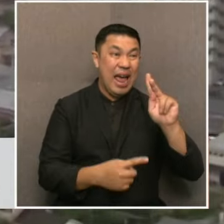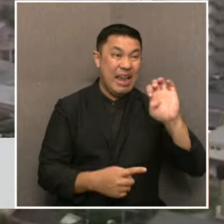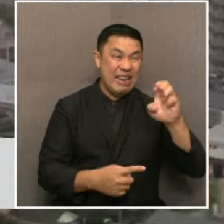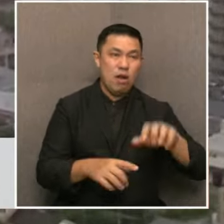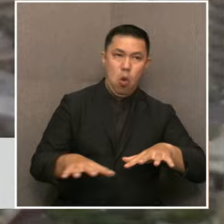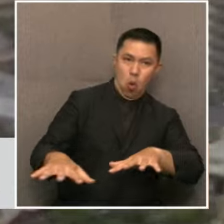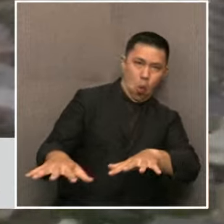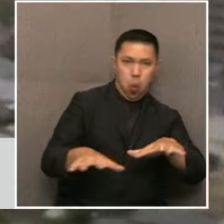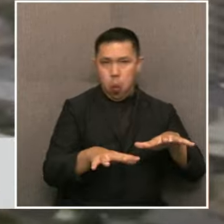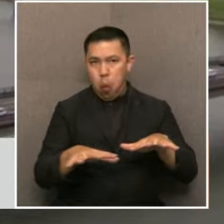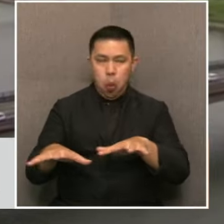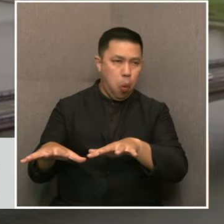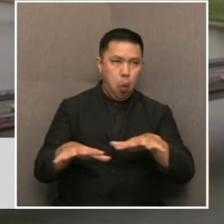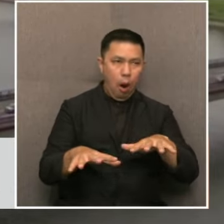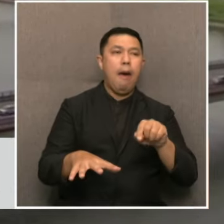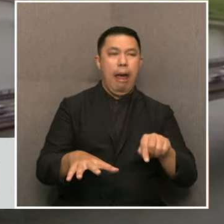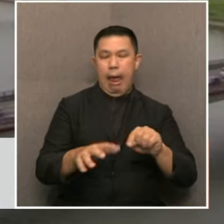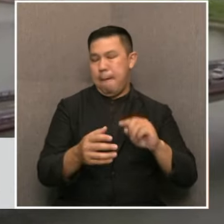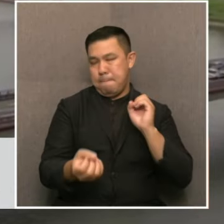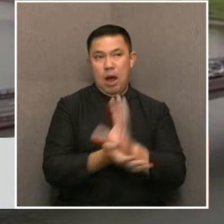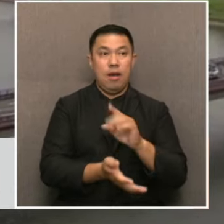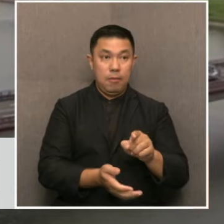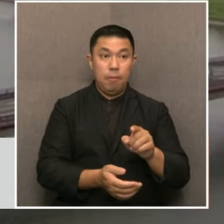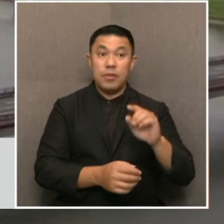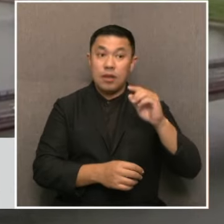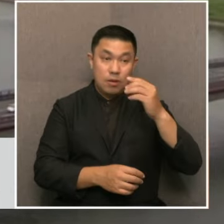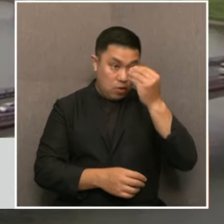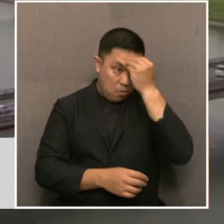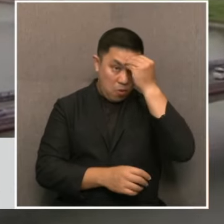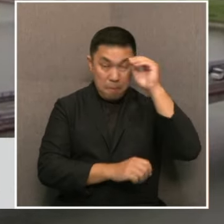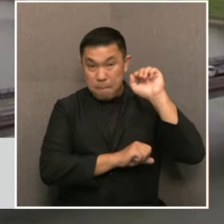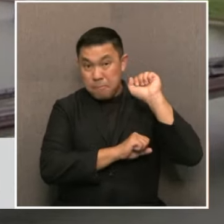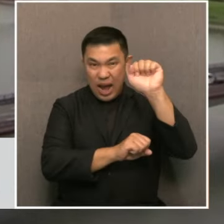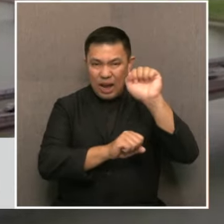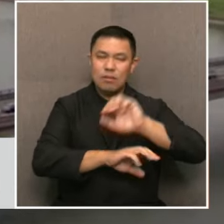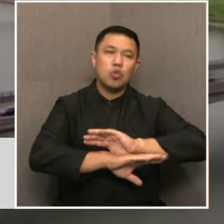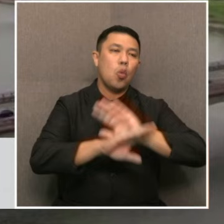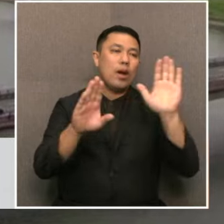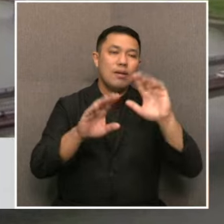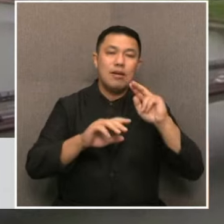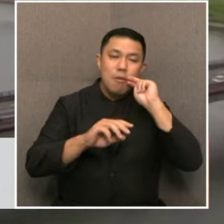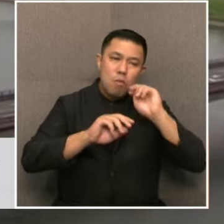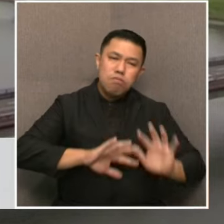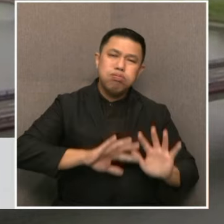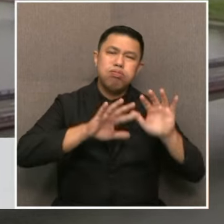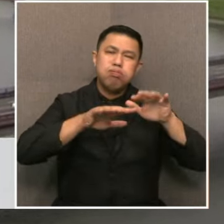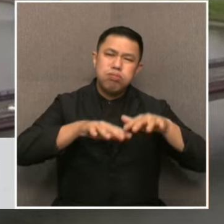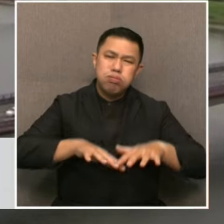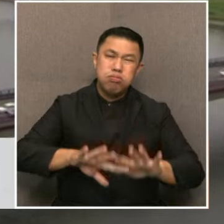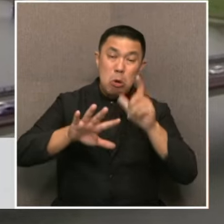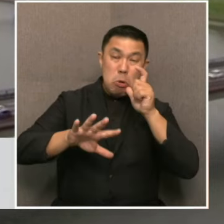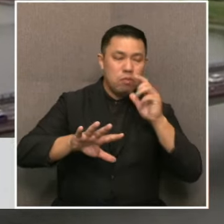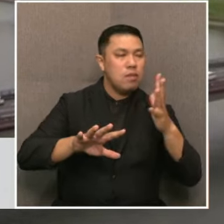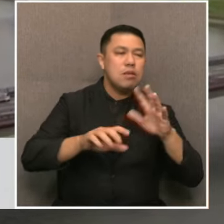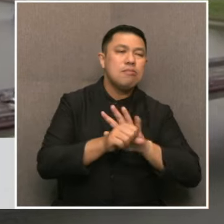ดินไหวครั้งนี้ค่ะญี่ปุ่นได้ยกเลิกประกาศเตือนภัยคลื่นยักษ์สึนามิแล้วหลังพบว่าเกิดเพียงคลื่นซึนามิขนาดเล็กเท่า